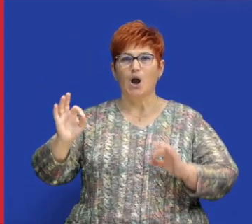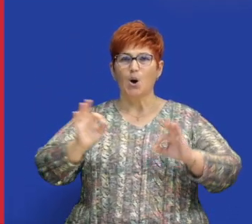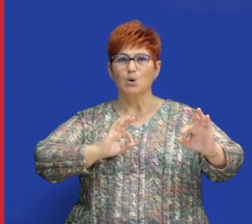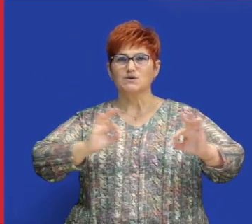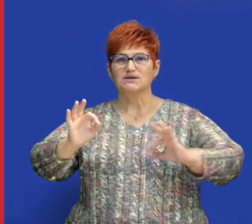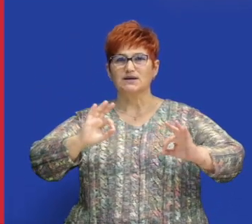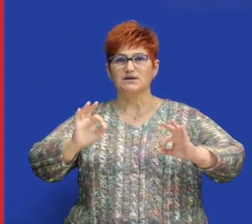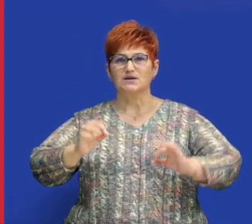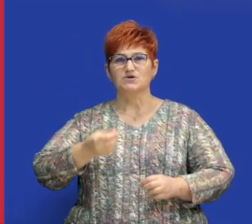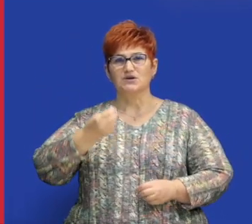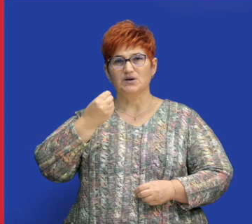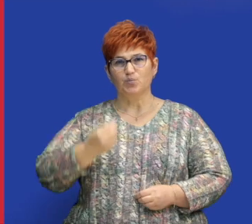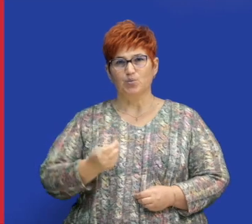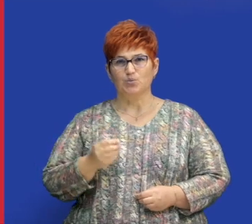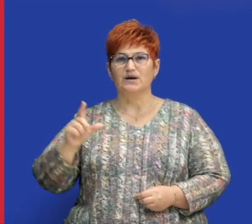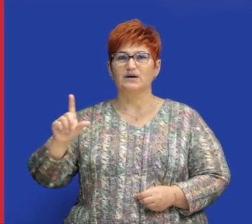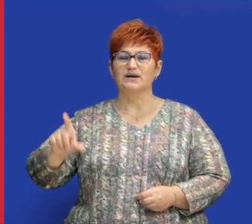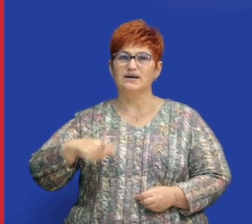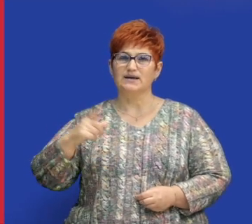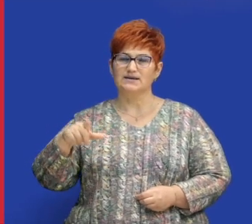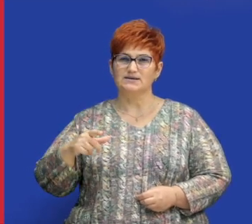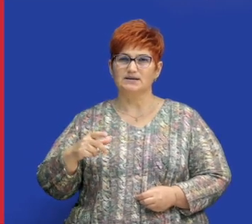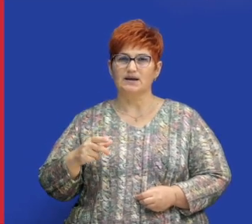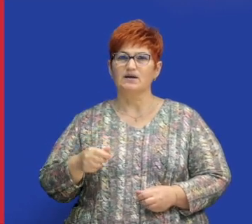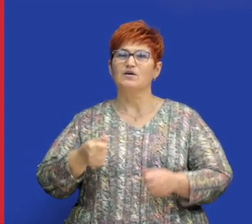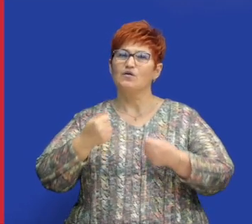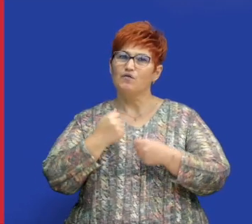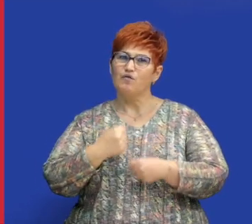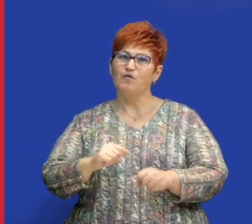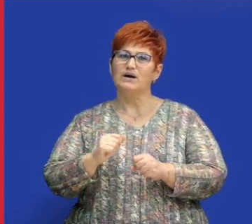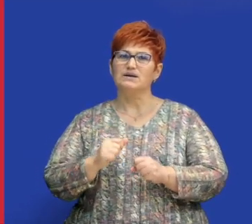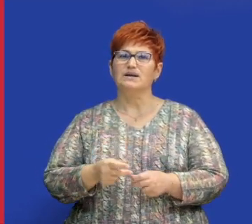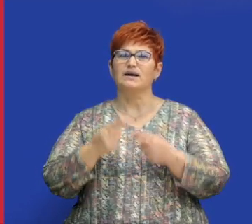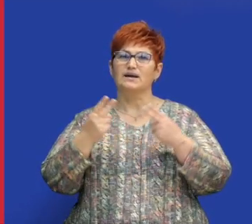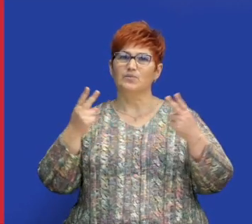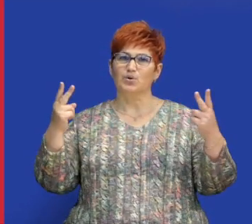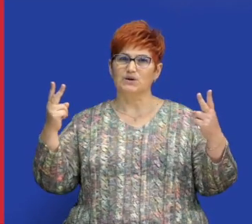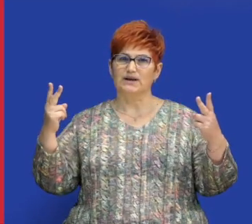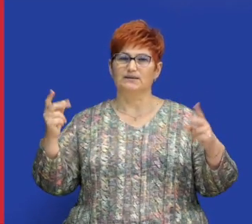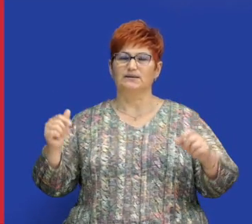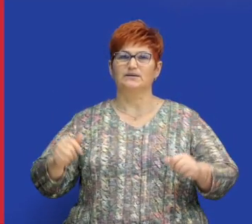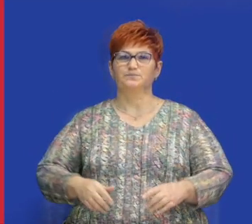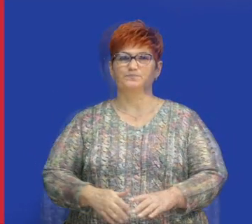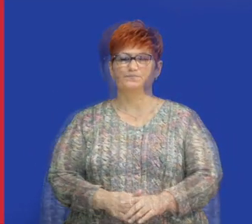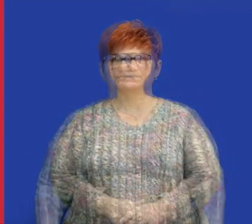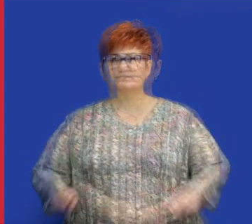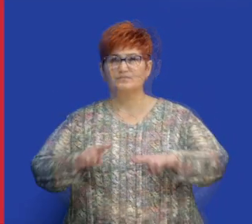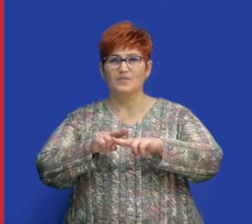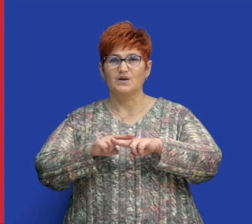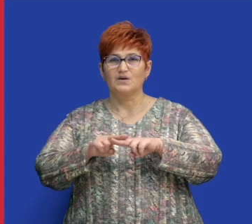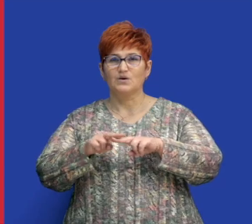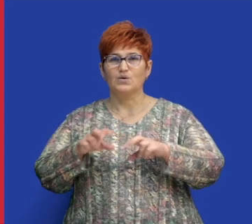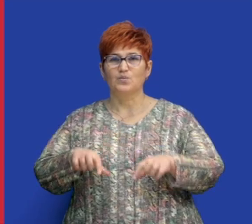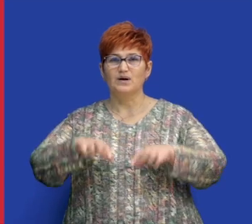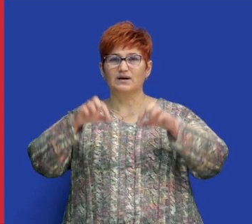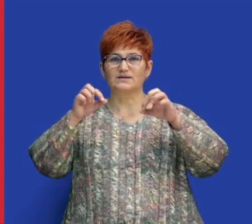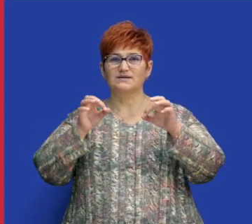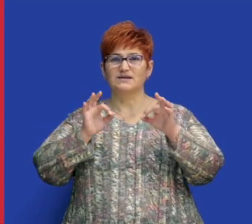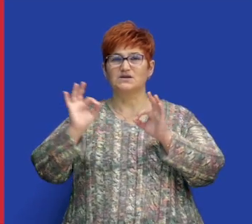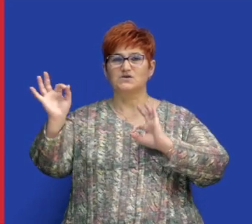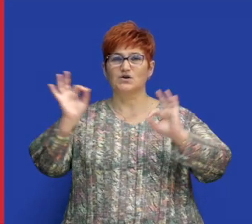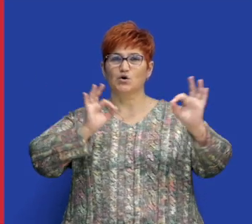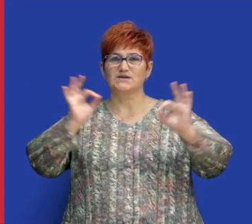gondolkodásukra. Ha mi vagyunk a vendégek, nekünk kell elsőként bemutatkoznunk az idősebb, nagy tekintélyű